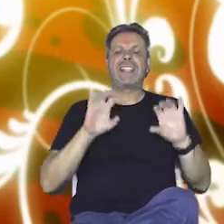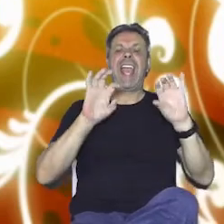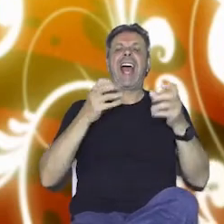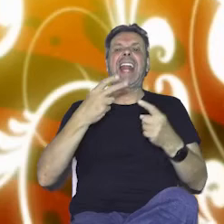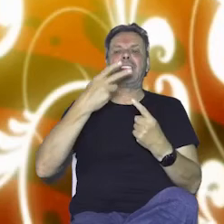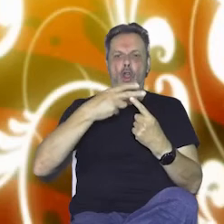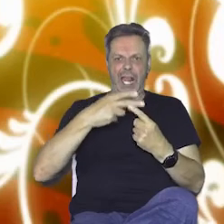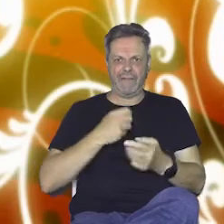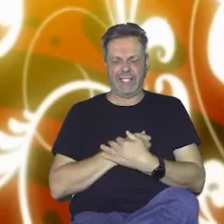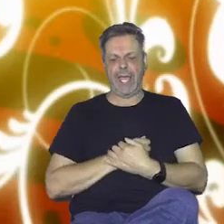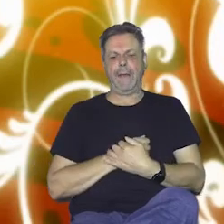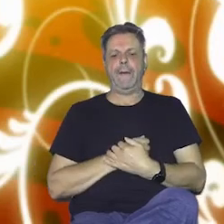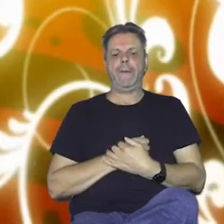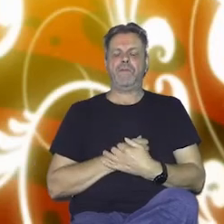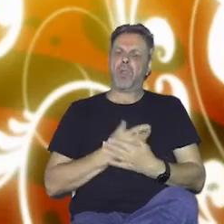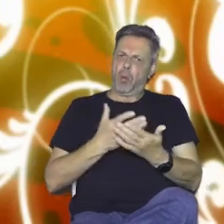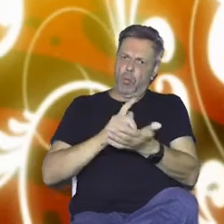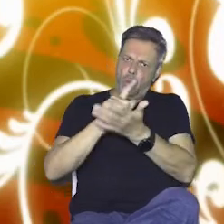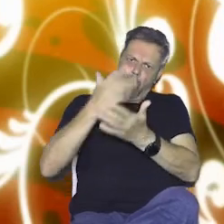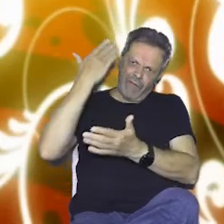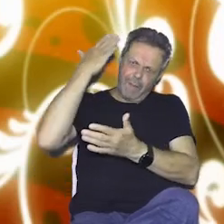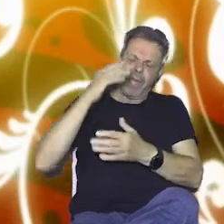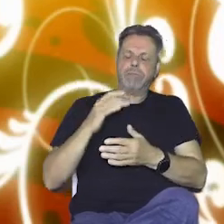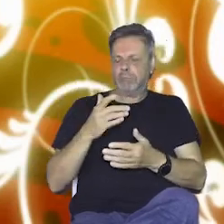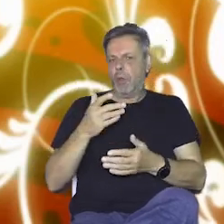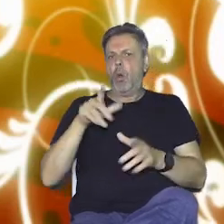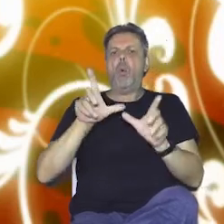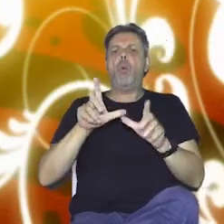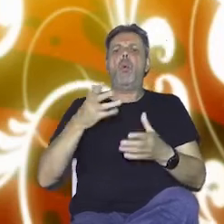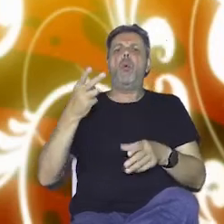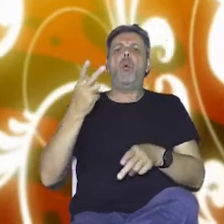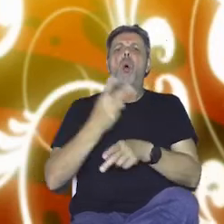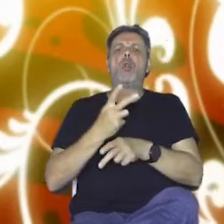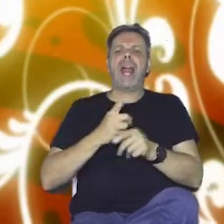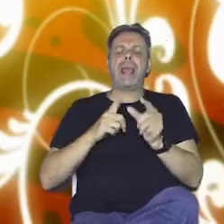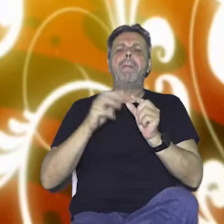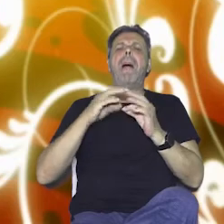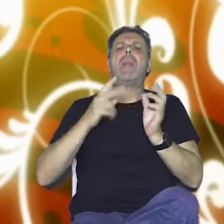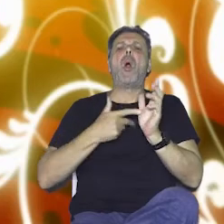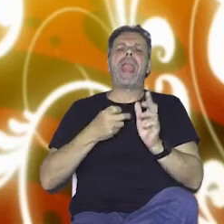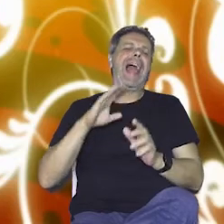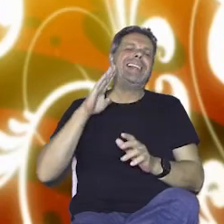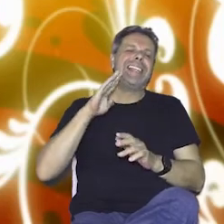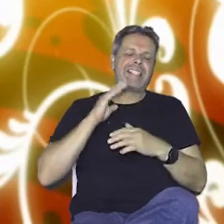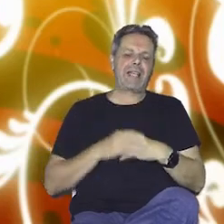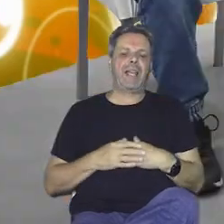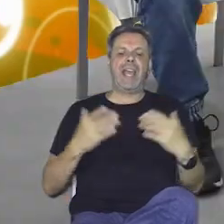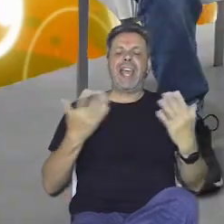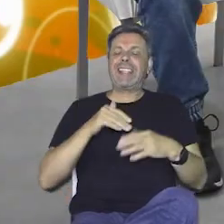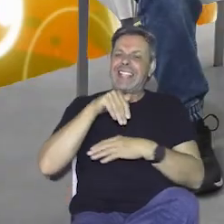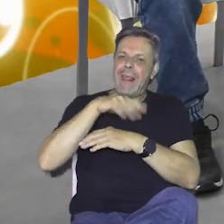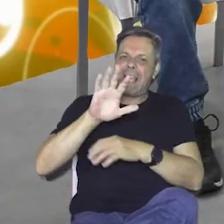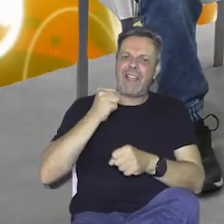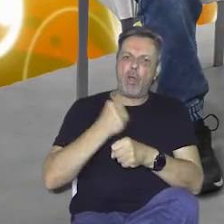radiotelevizije. Tada smješteno u hotelu Panonija u Sisku, gdje si